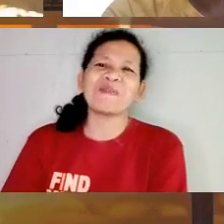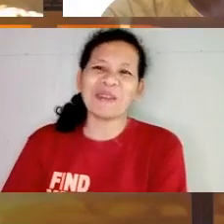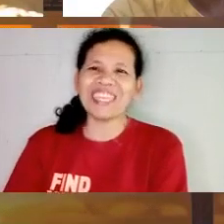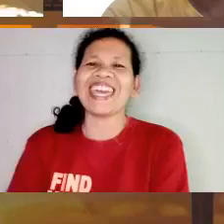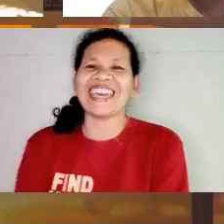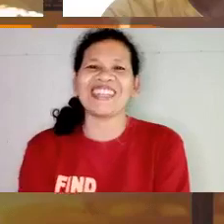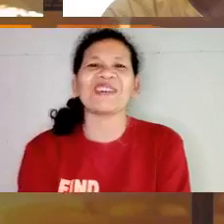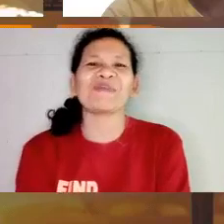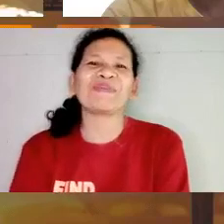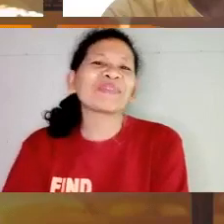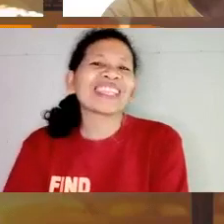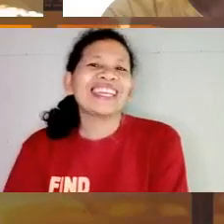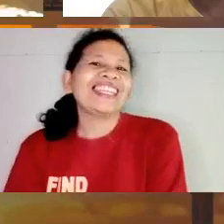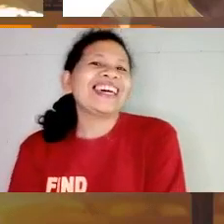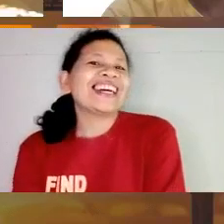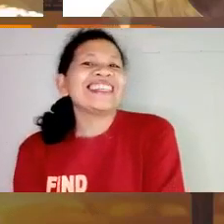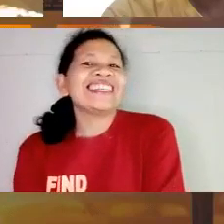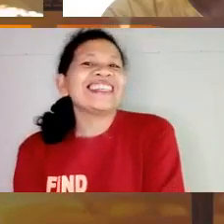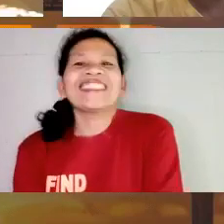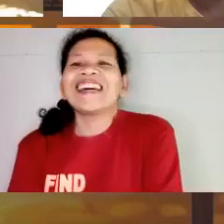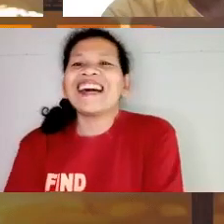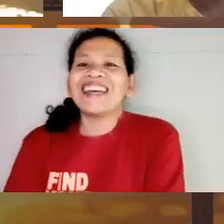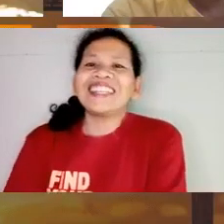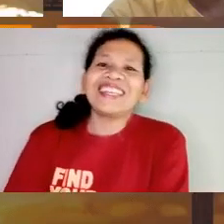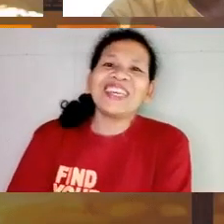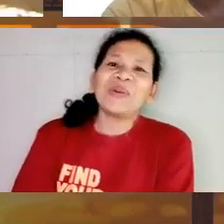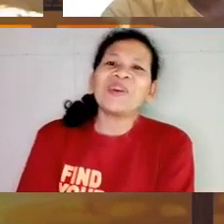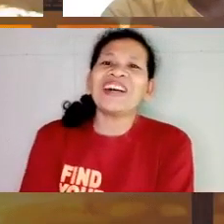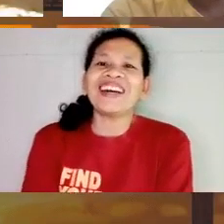Sige po, pagbigyan. Ano po, pagbigyan mo po. Sa